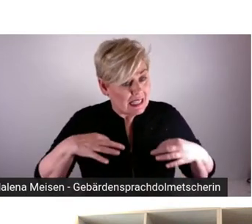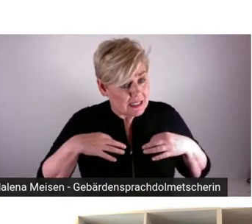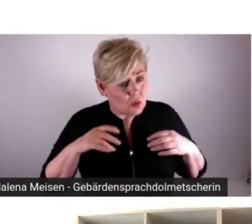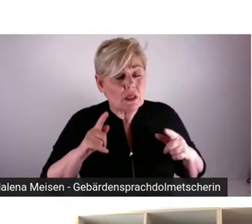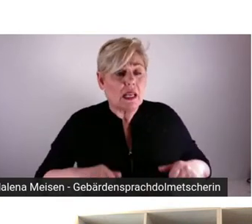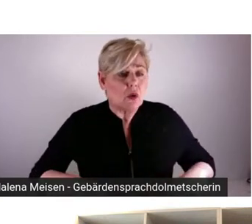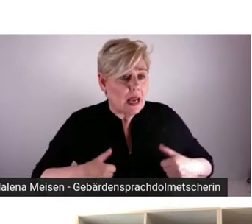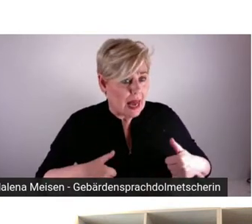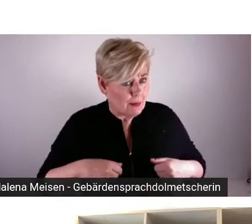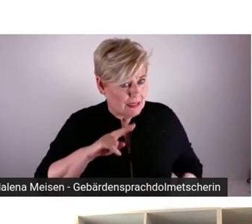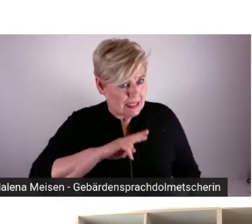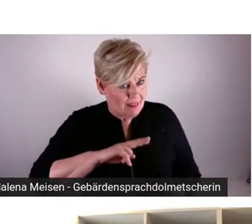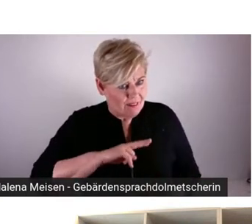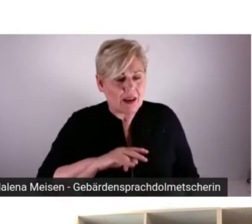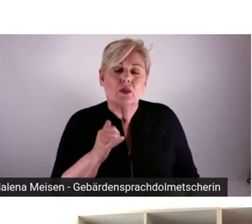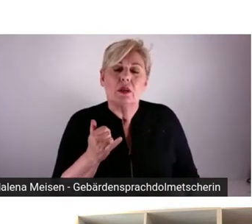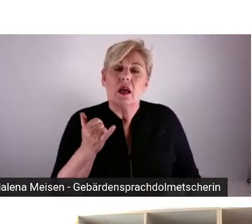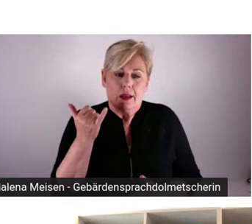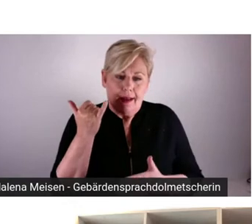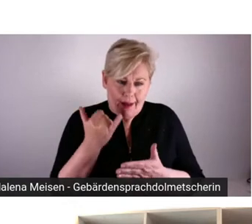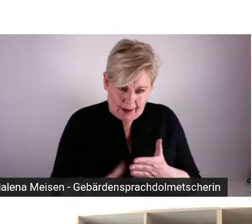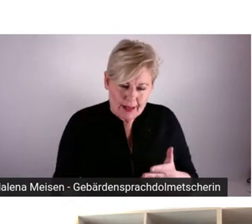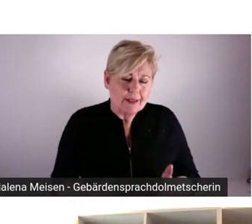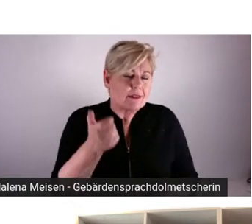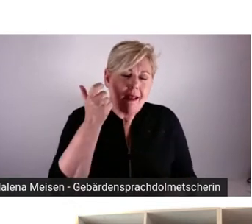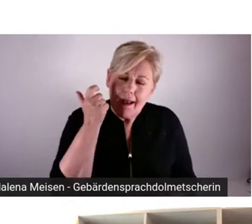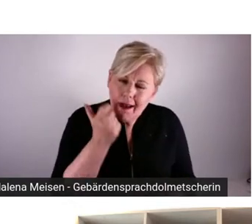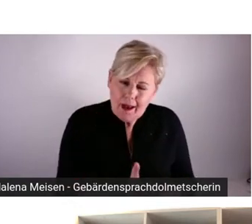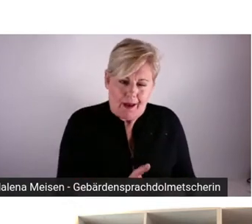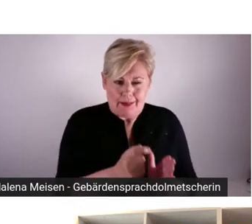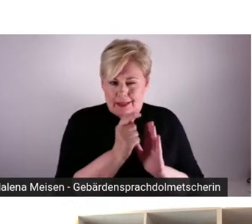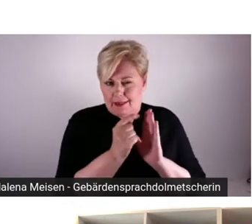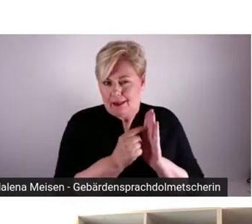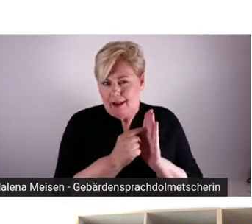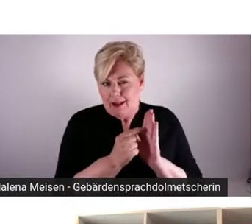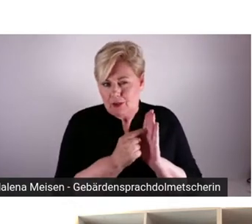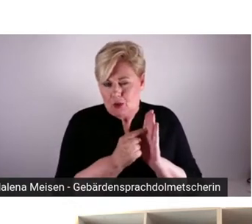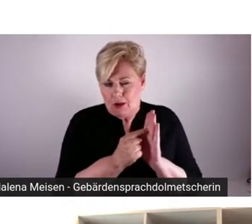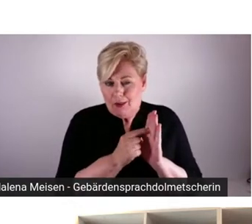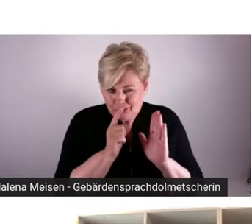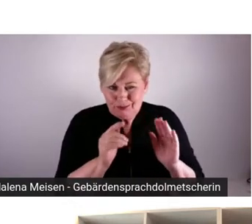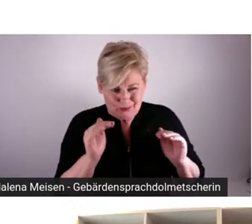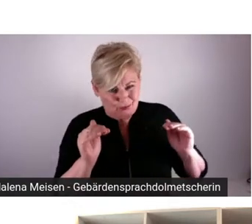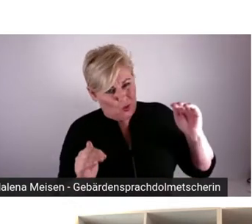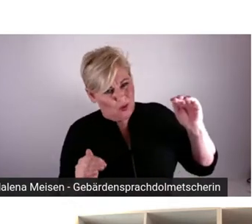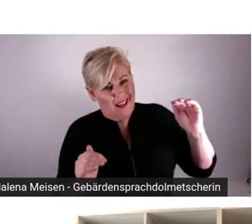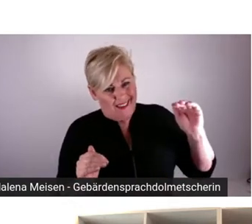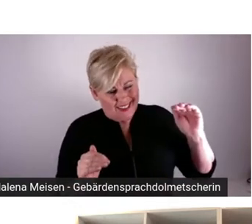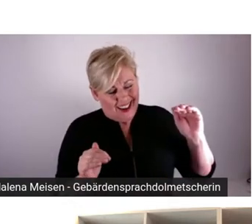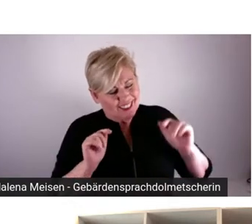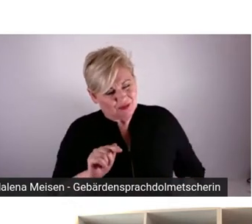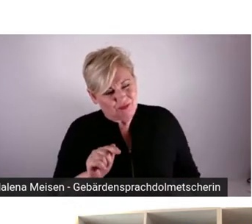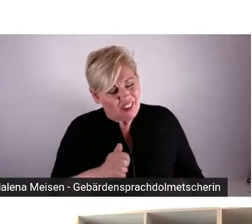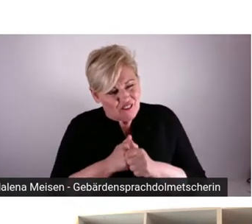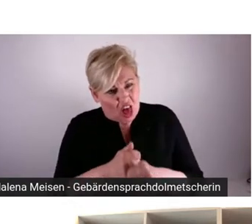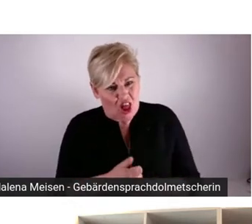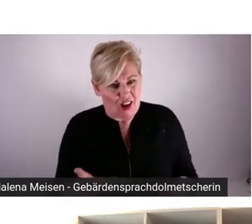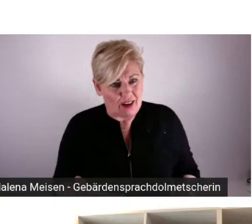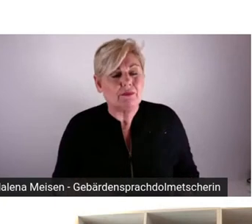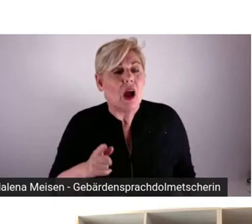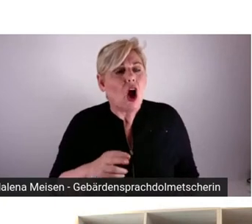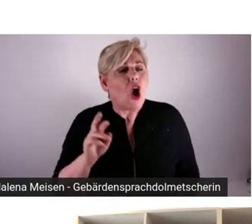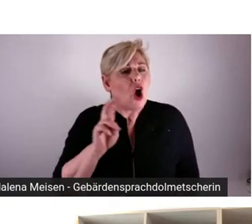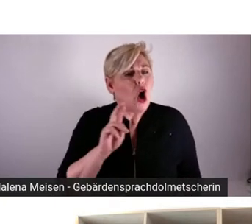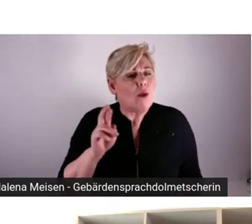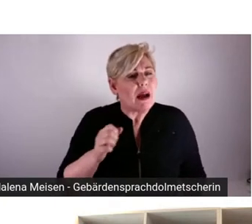Lebenserwartung ist eben der letzte harte Indikator, wohin Ungleichheit führt. Und die Sozialepidemiologen, auch hier vom Robert-Koch-Institut